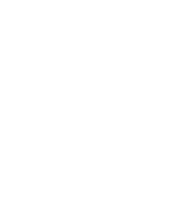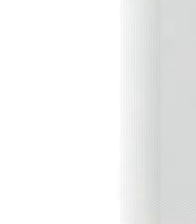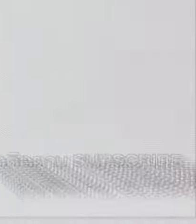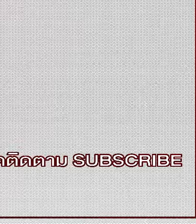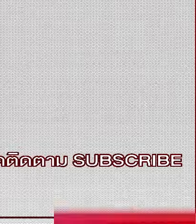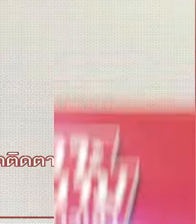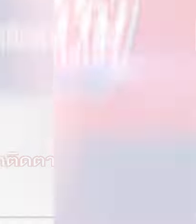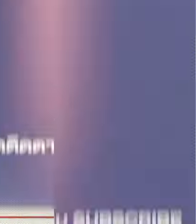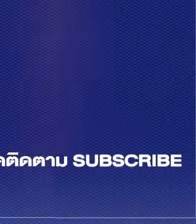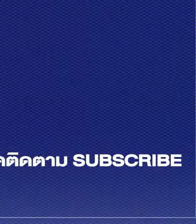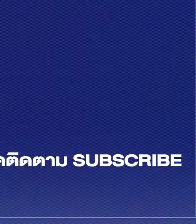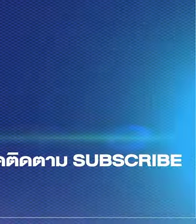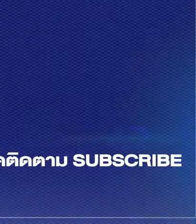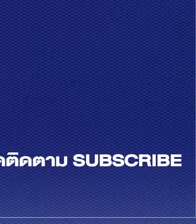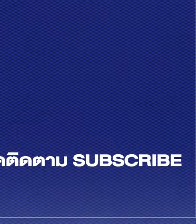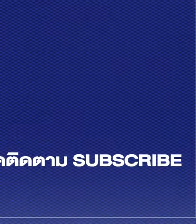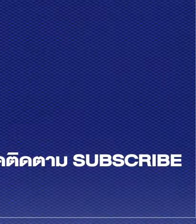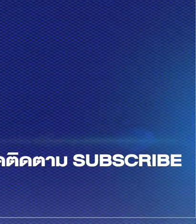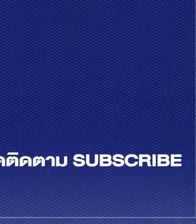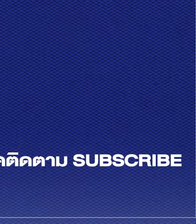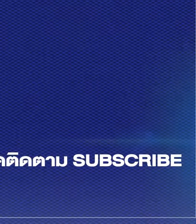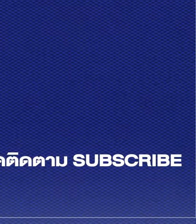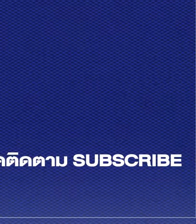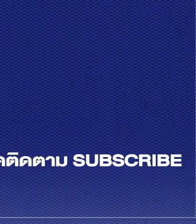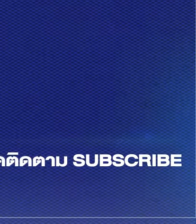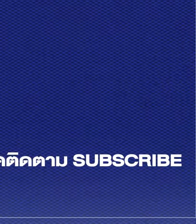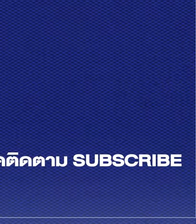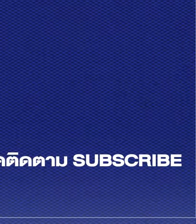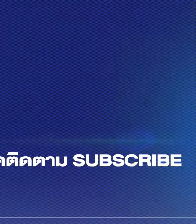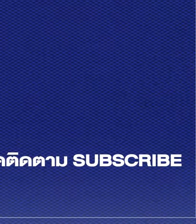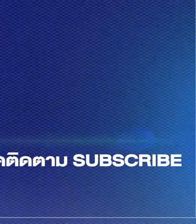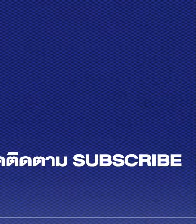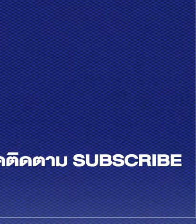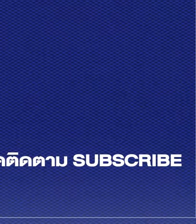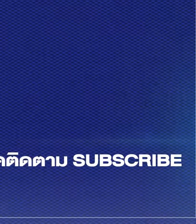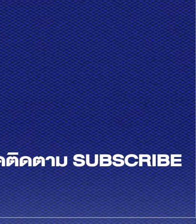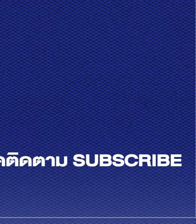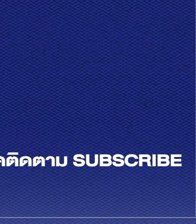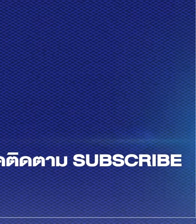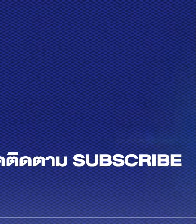คะ